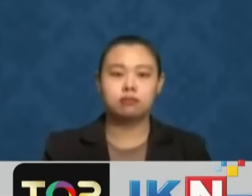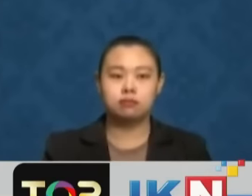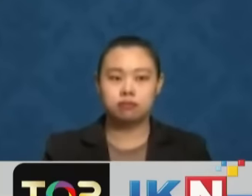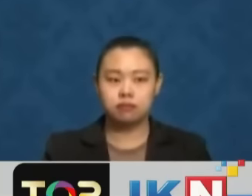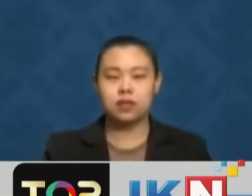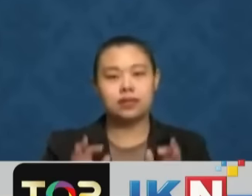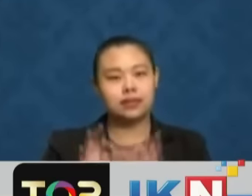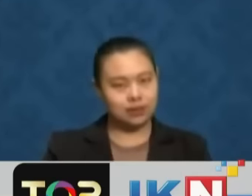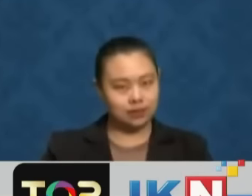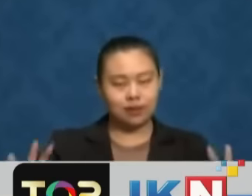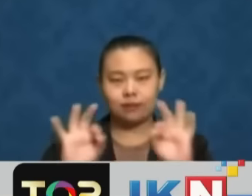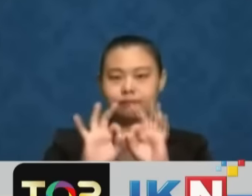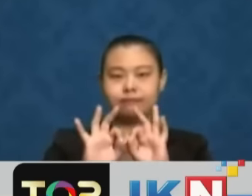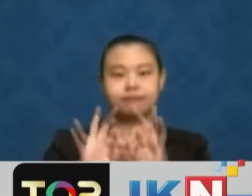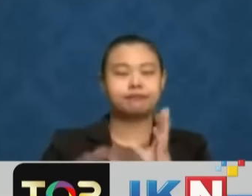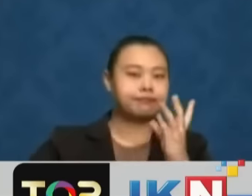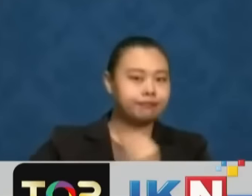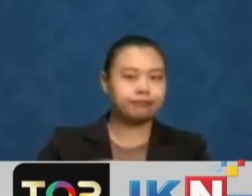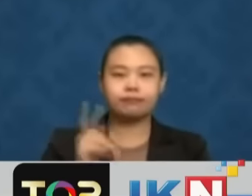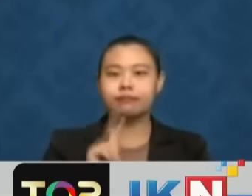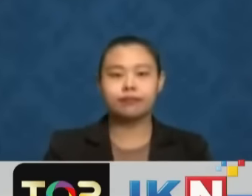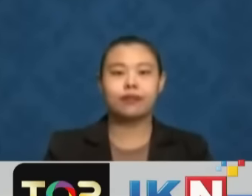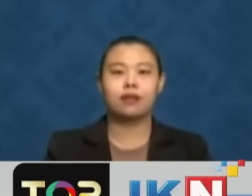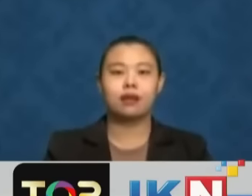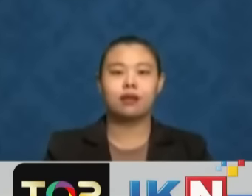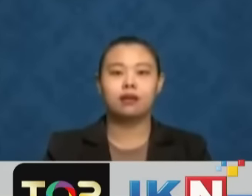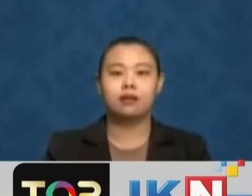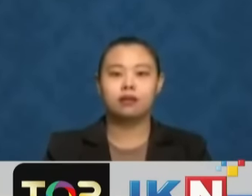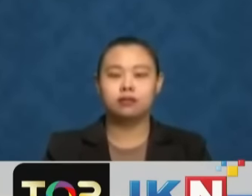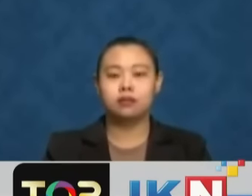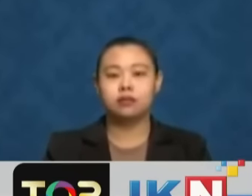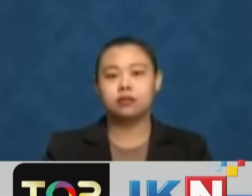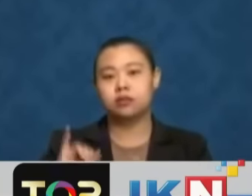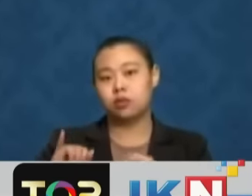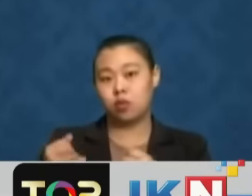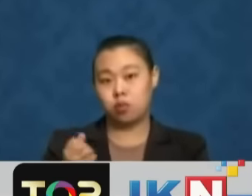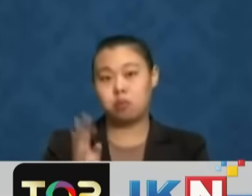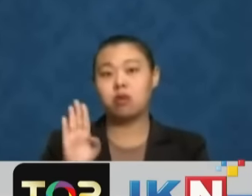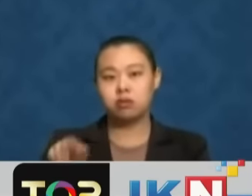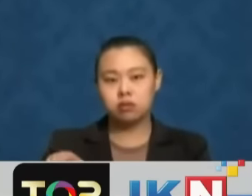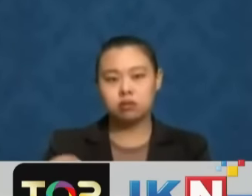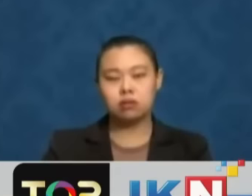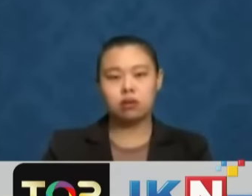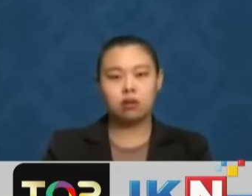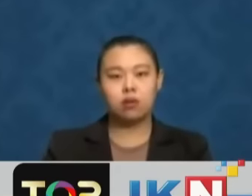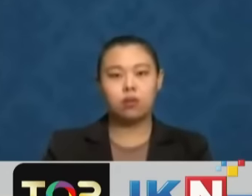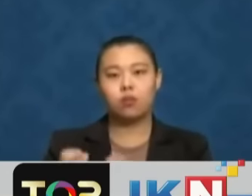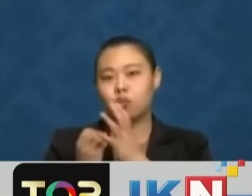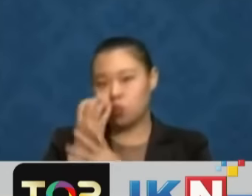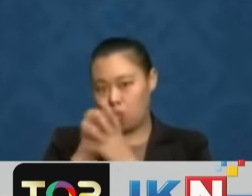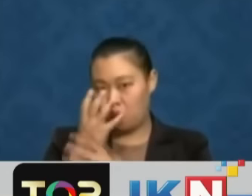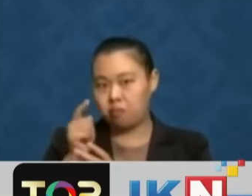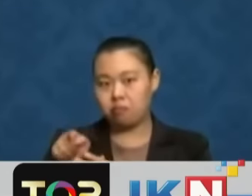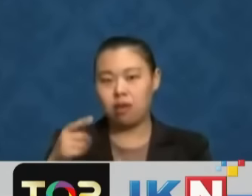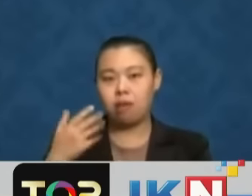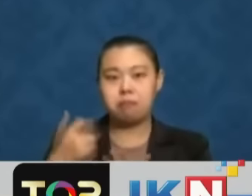สิ่งที่เพิ่มต้นทุนให้กับฝ่ายนายจ้างก็คือดอกเบี้ยที่สูงเกินความจริงนอกเ